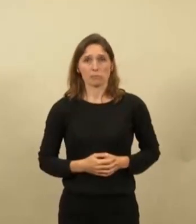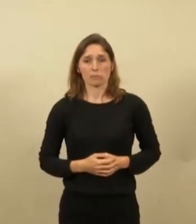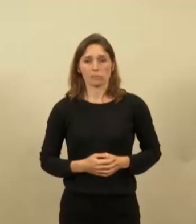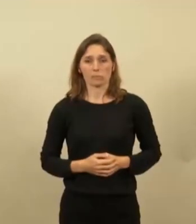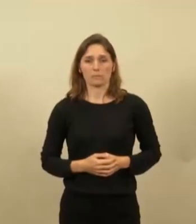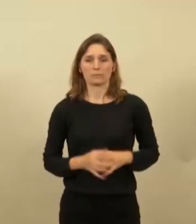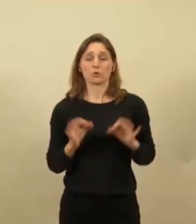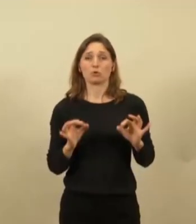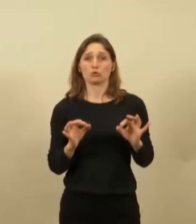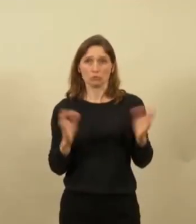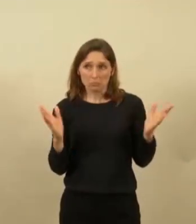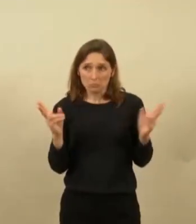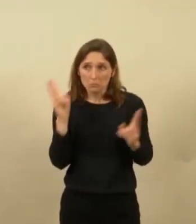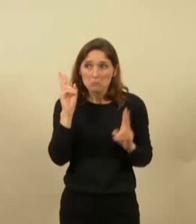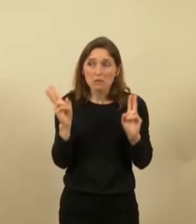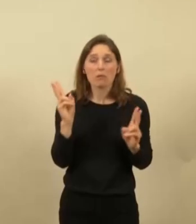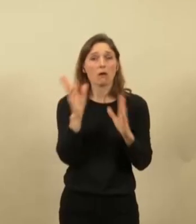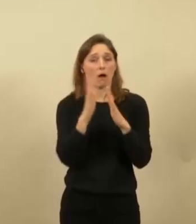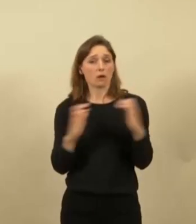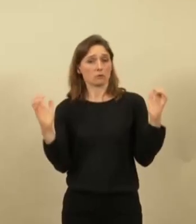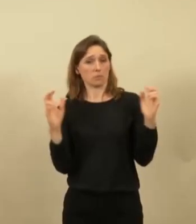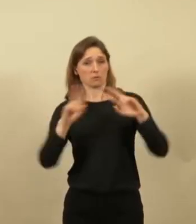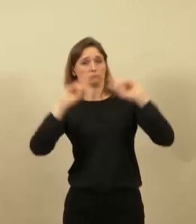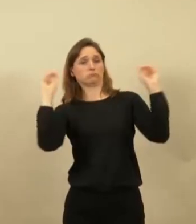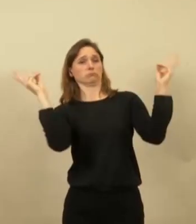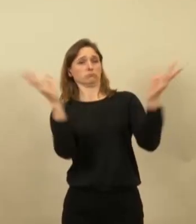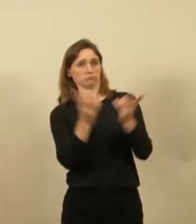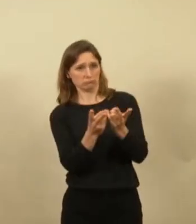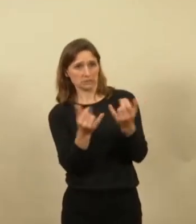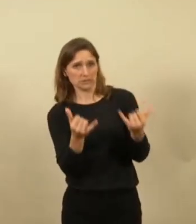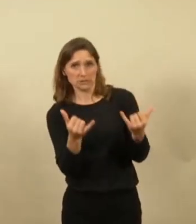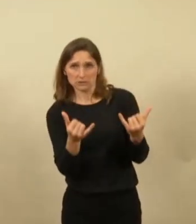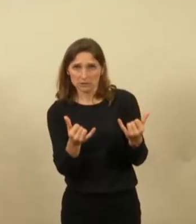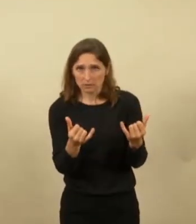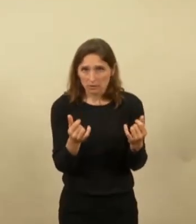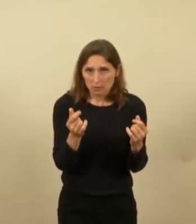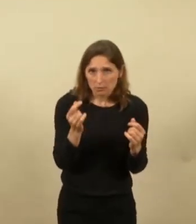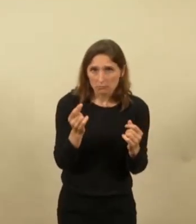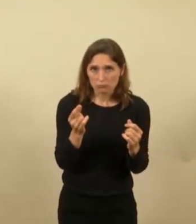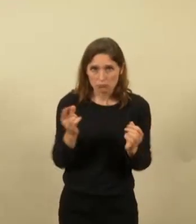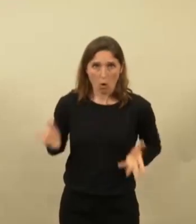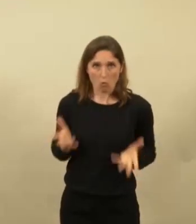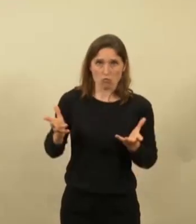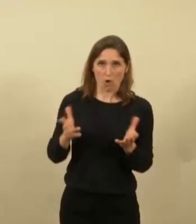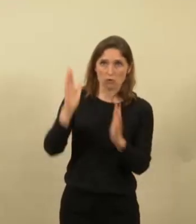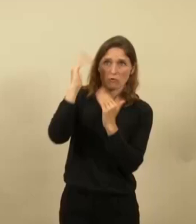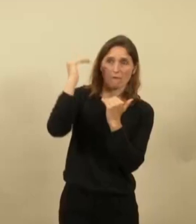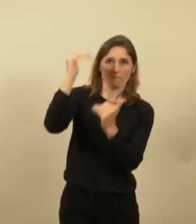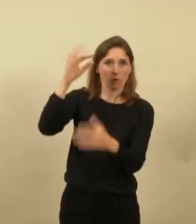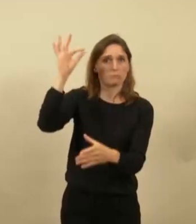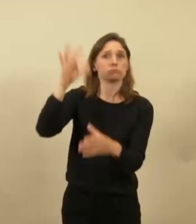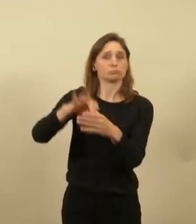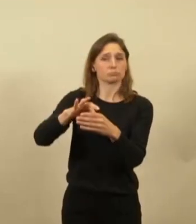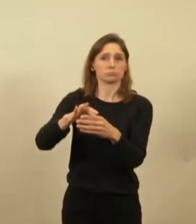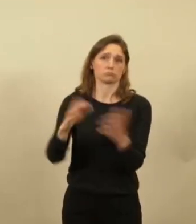cette assemblée sonore est à mon avis dans son ensemble à prouvé ce vœu qu'il a bien entendu pas de dimension strictement